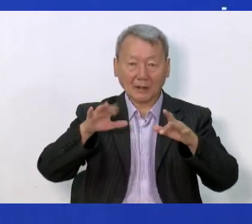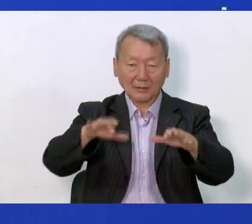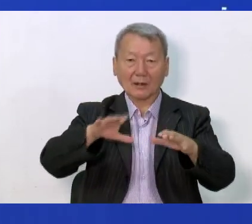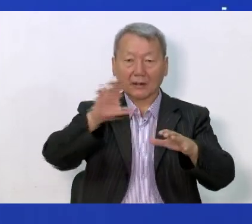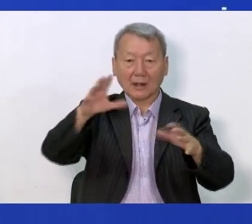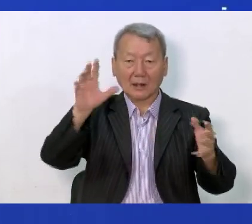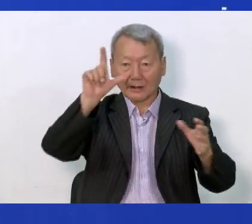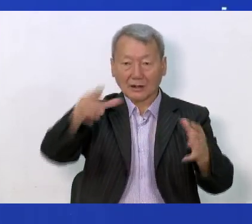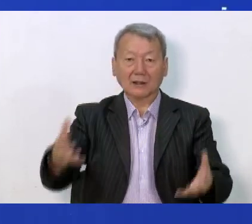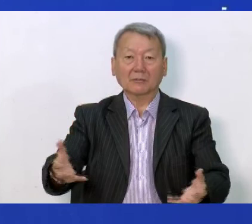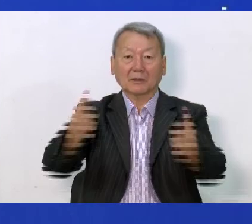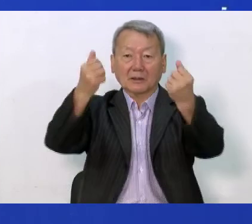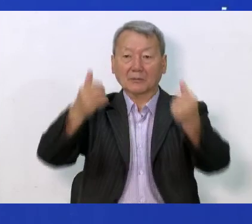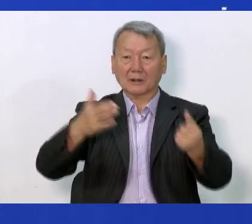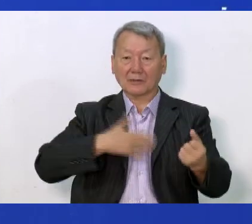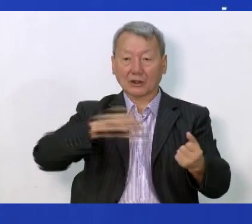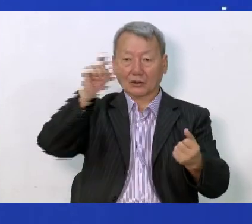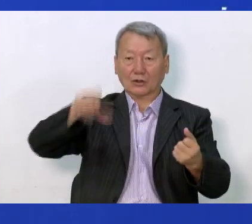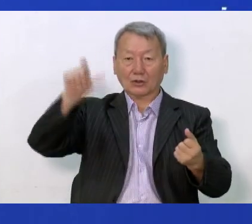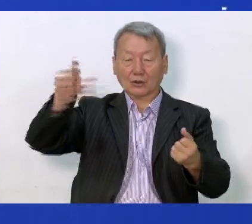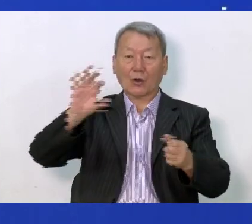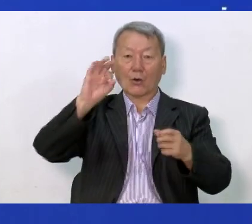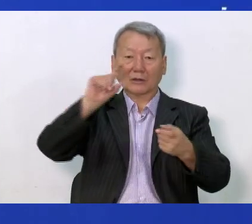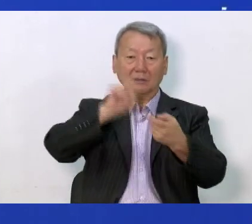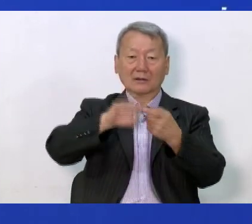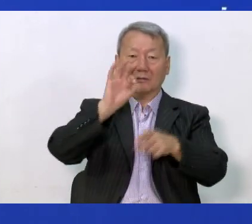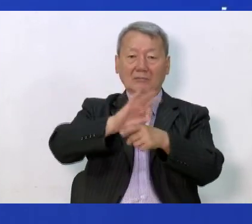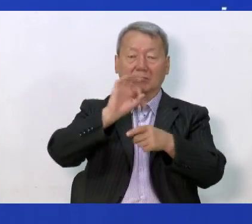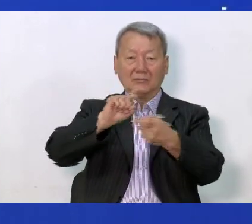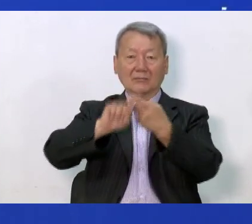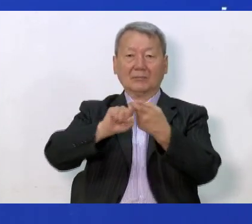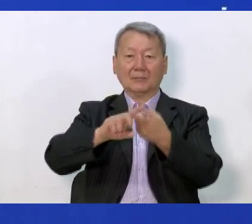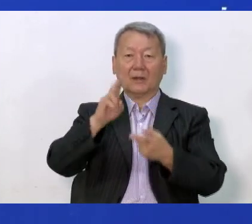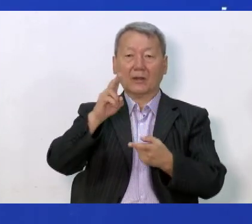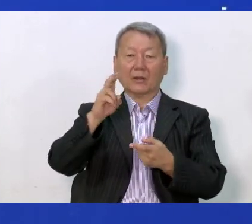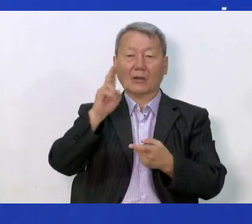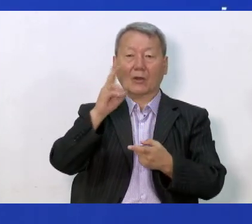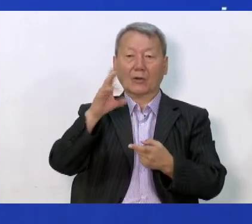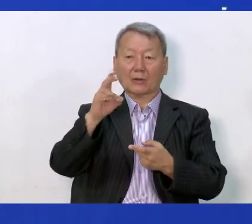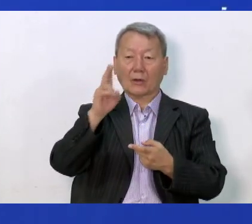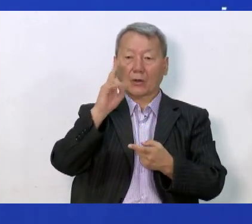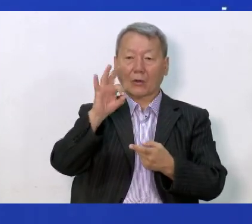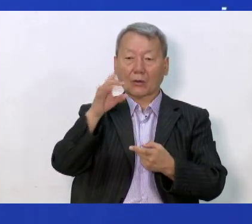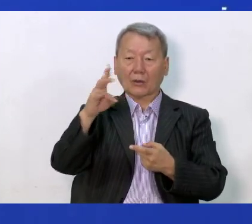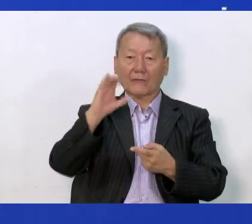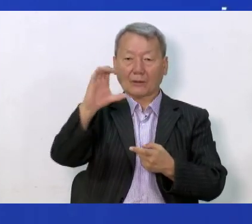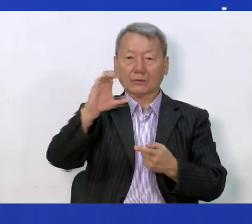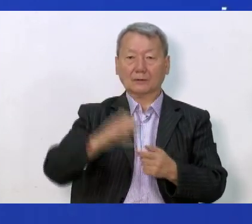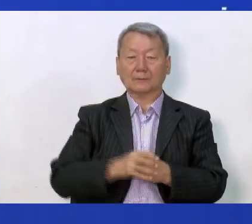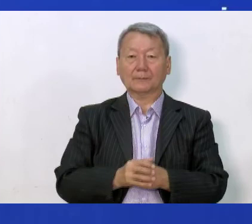для спасения жизни наших людей от коронавирусной инфекции.